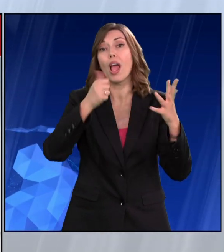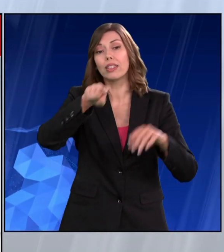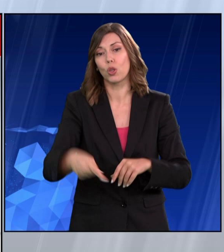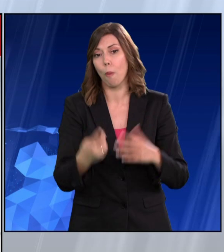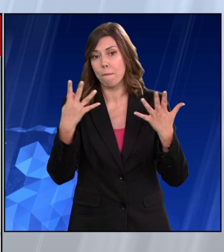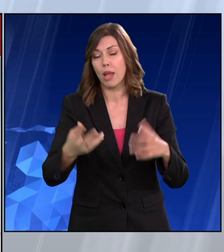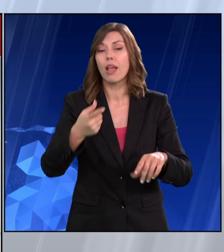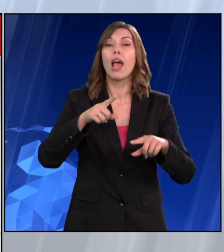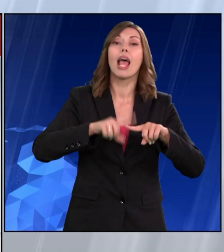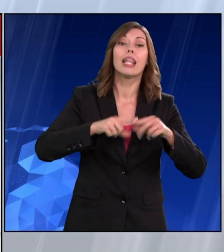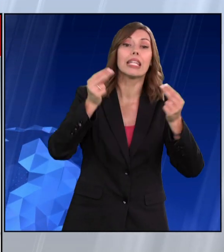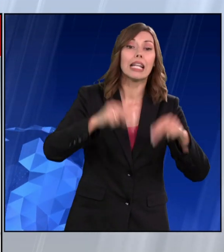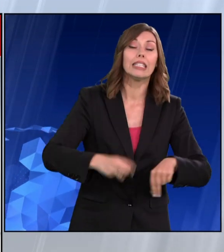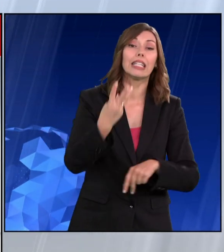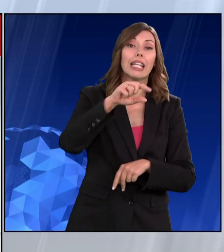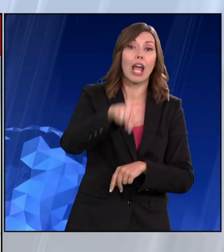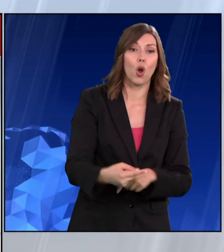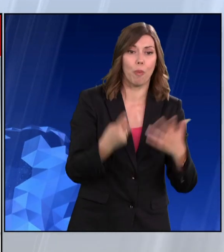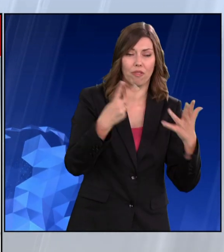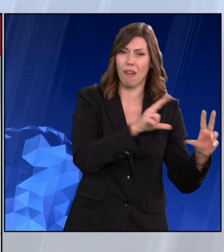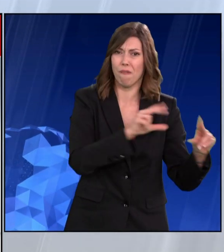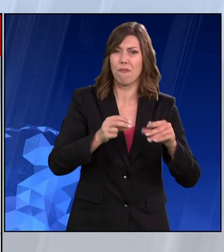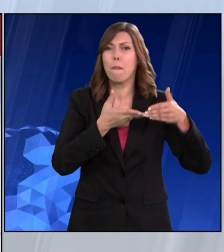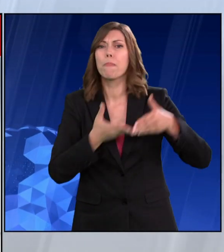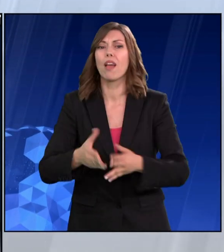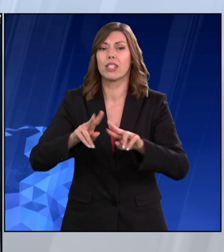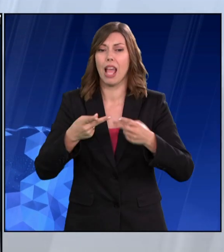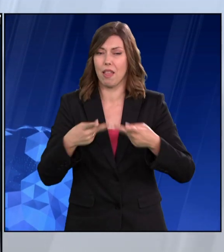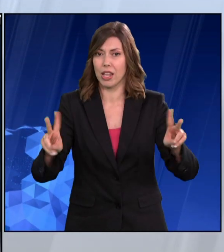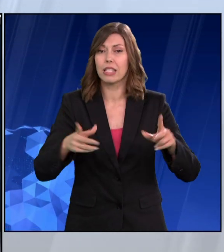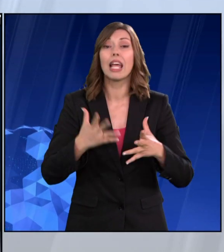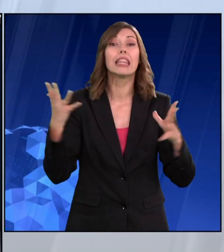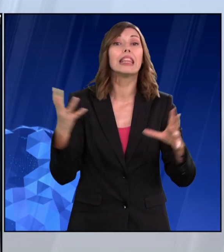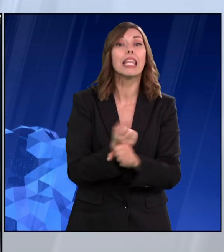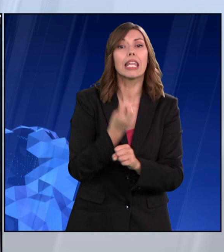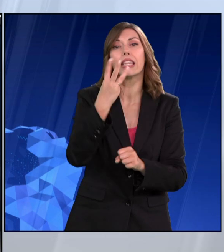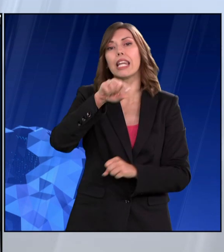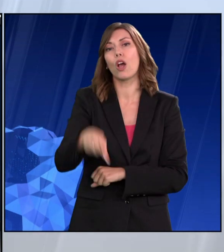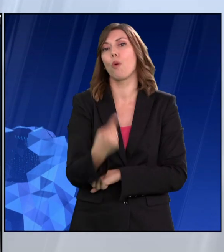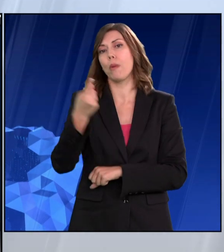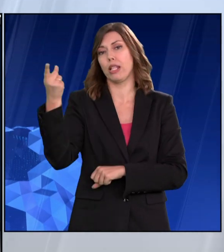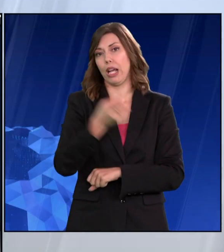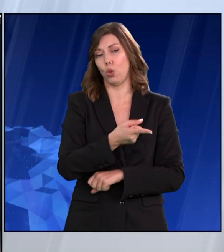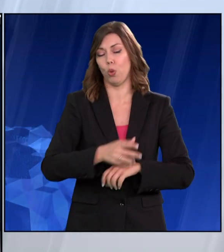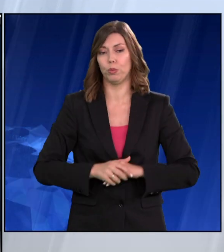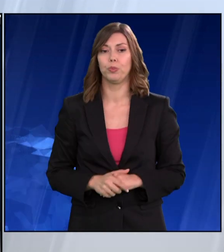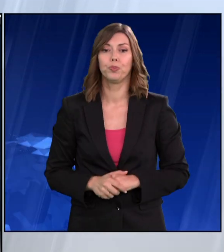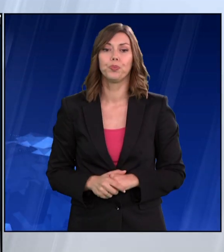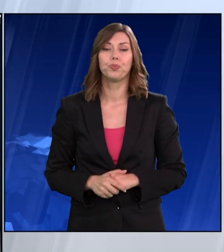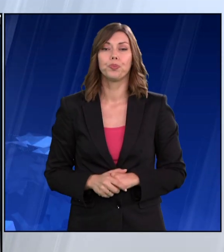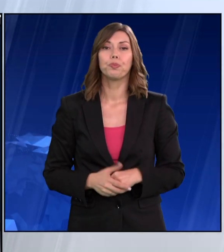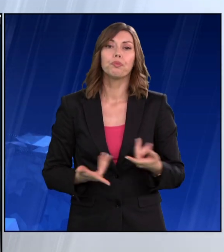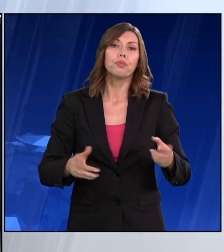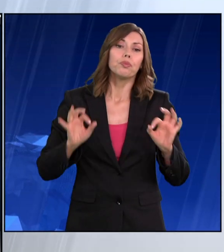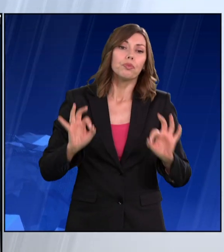3,7, Πλεύση Ελευθερίας 3,7 και το κόμμα Νίκη 3,1%. Πληθαίνουν τα ερωτήματα για το τι ακριβώς συνέβη